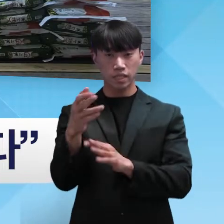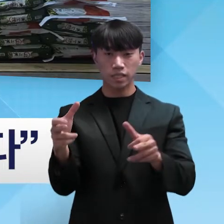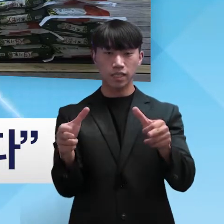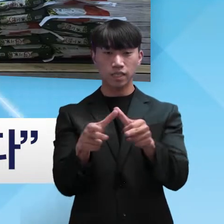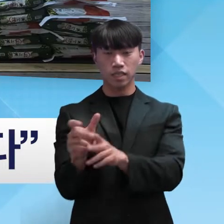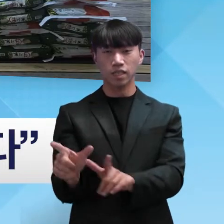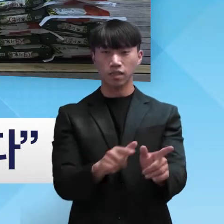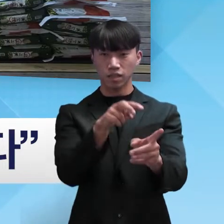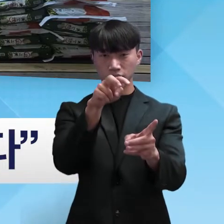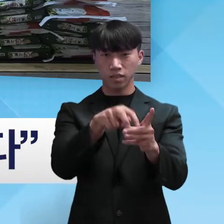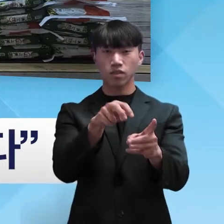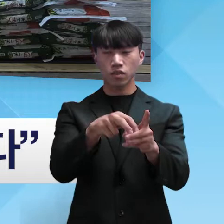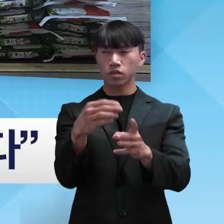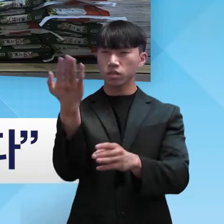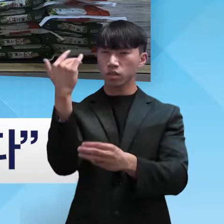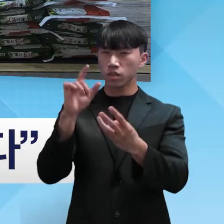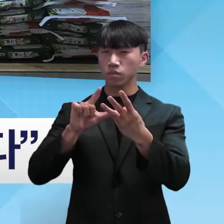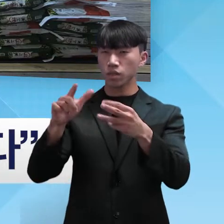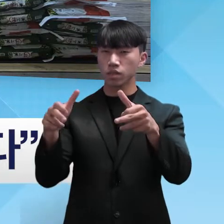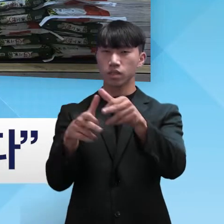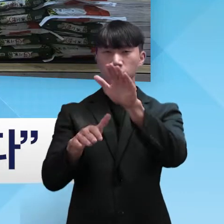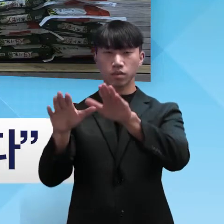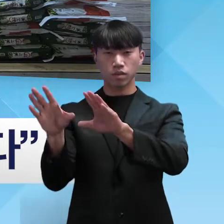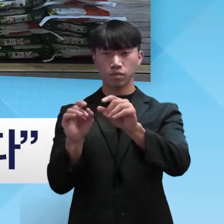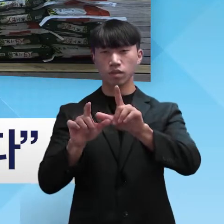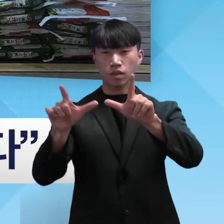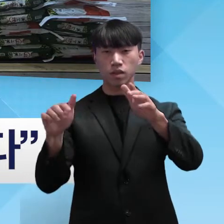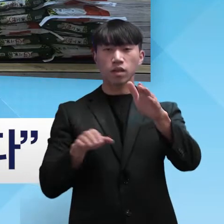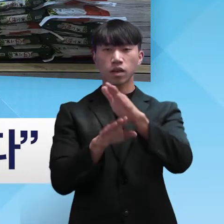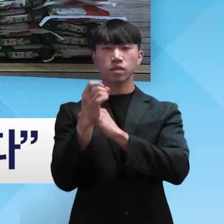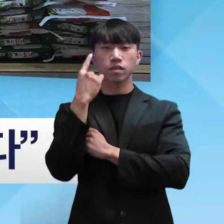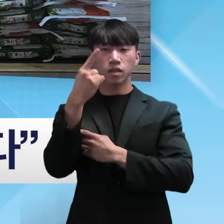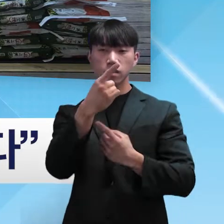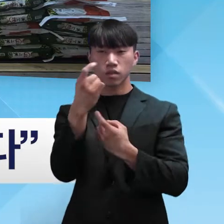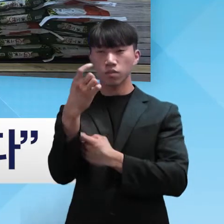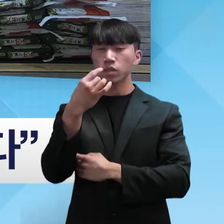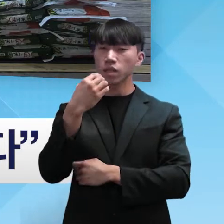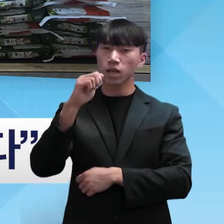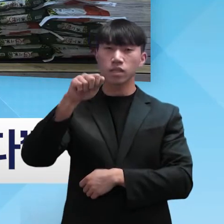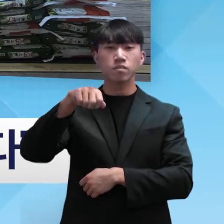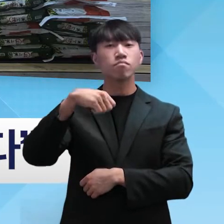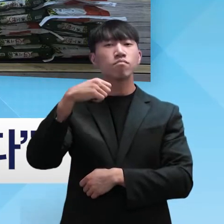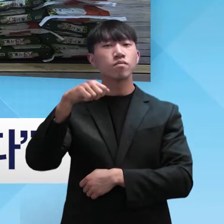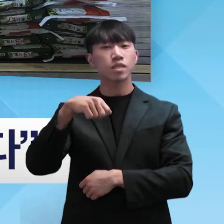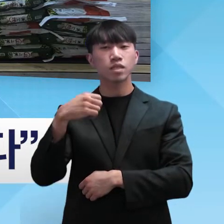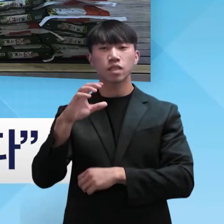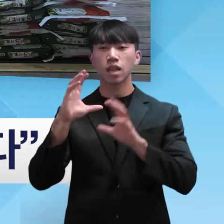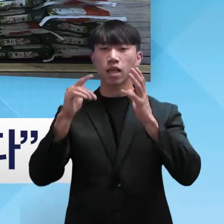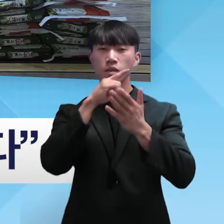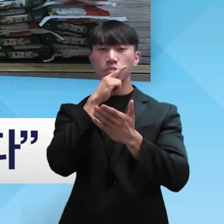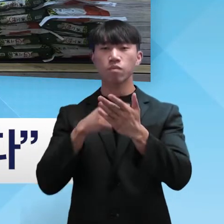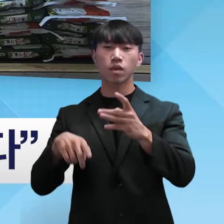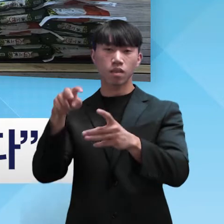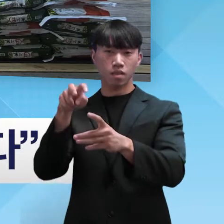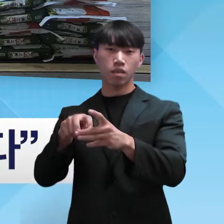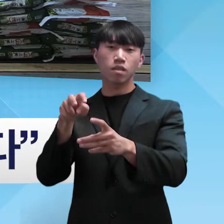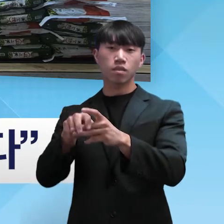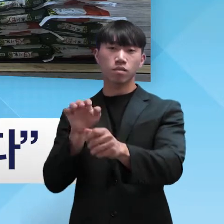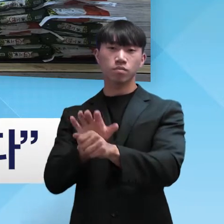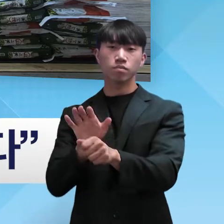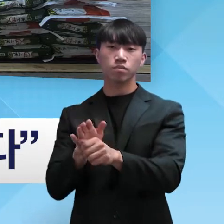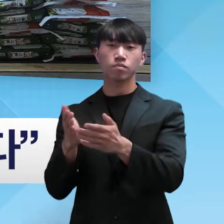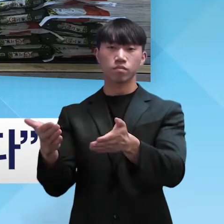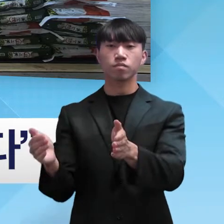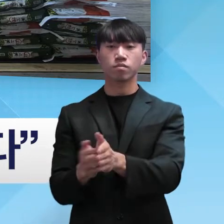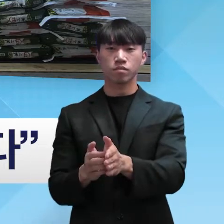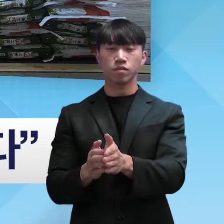용인시 장애인 자립생활센터는 지난 3일 장애인 차별 철폐의 날과 가정의 달을 맞아 쌀과 식료품 등을 학대 아동 피해자